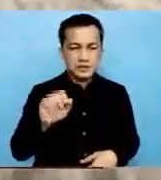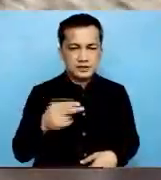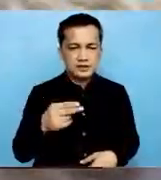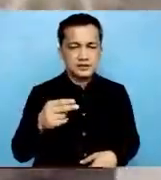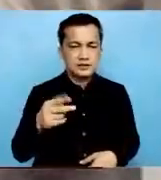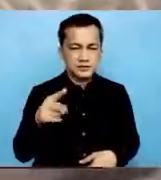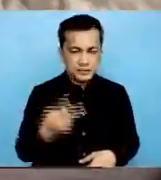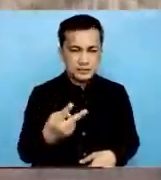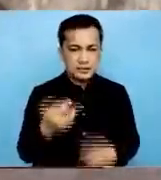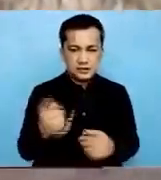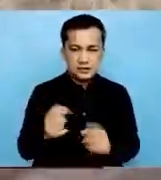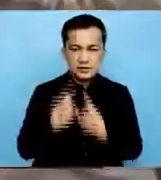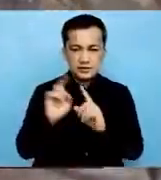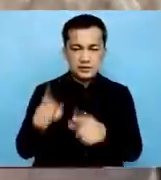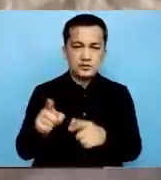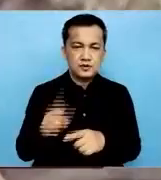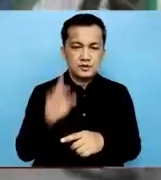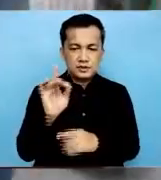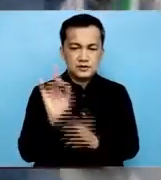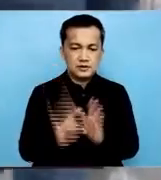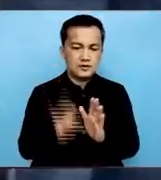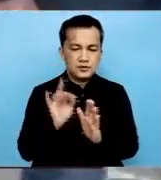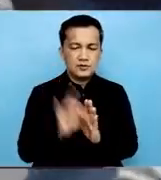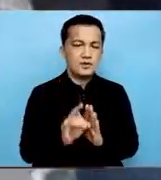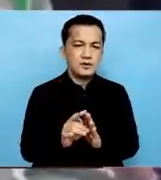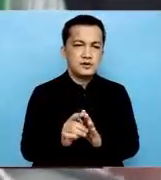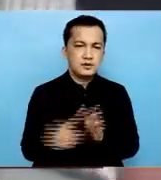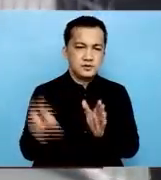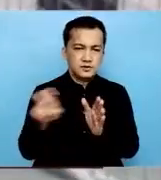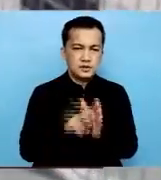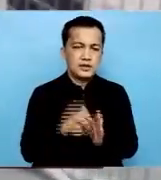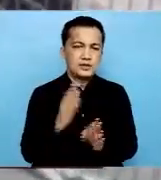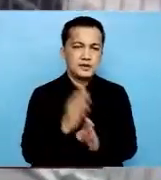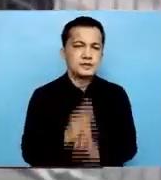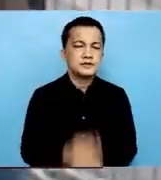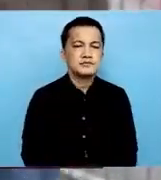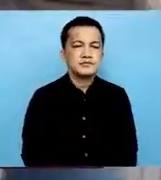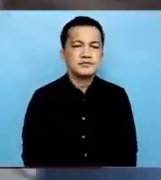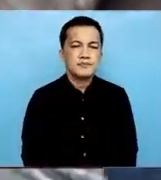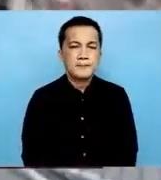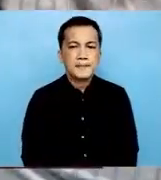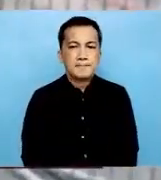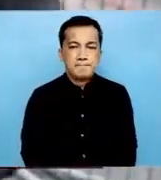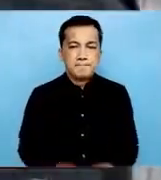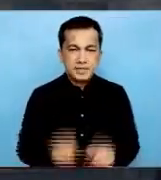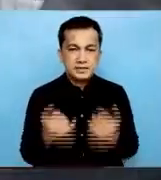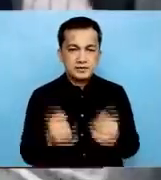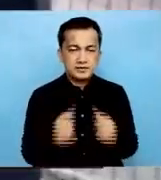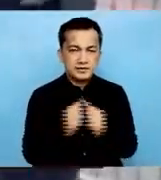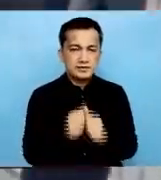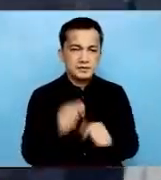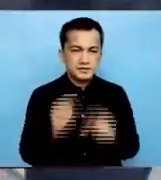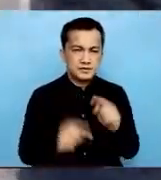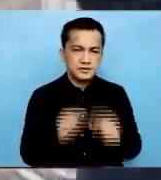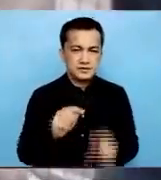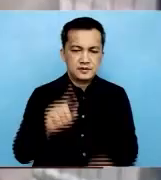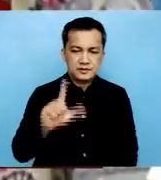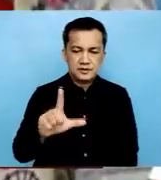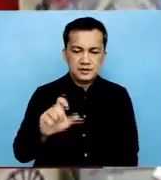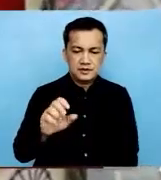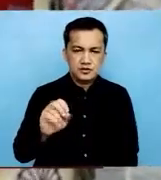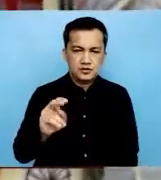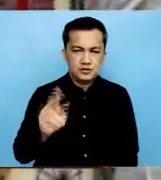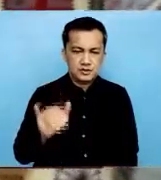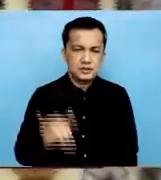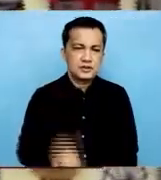siyang bumiyahe ng 8 oras sakay ng isang bus. Pero ngayon, sinama na niya ang kaibigang si Leonie Robinson.